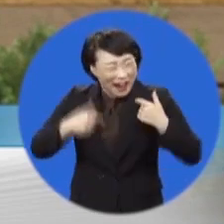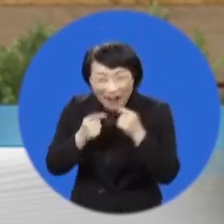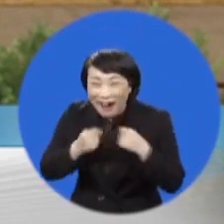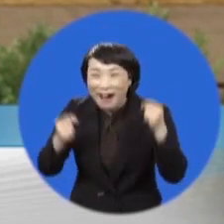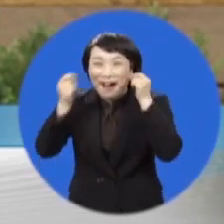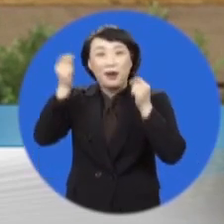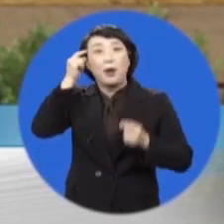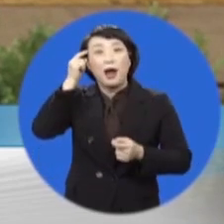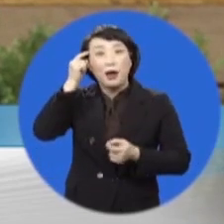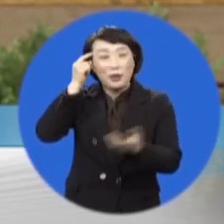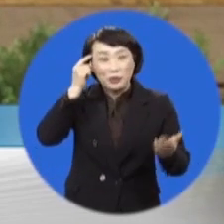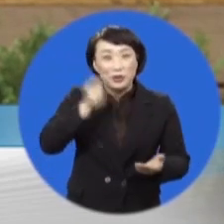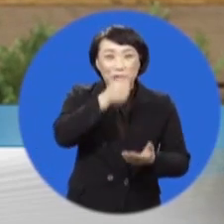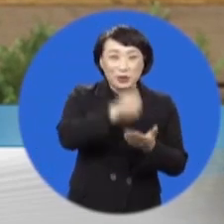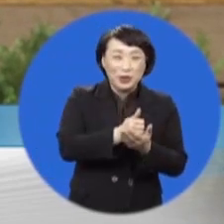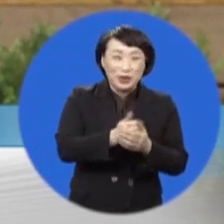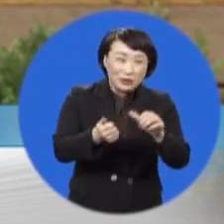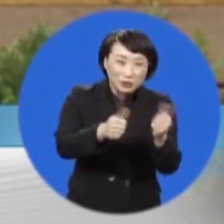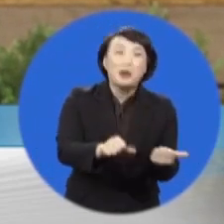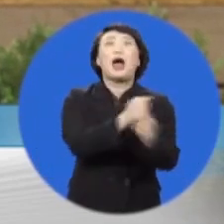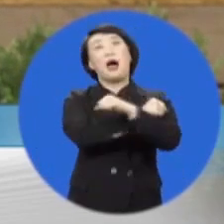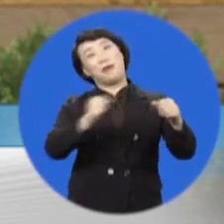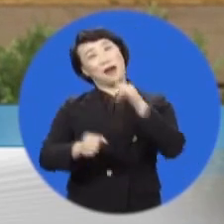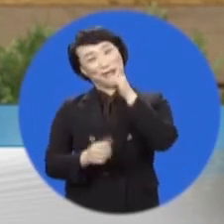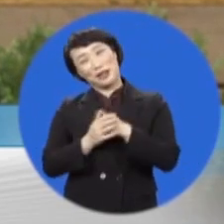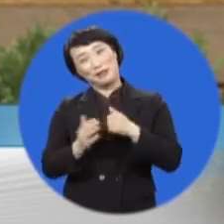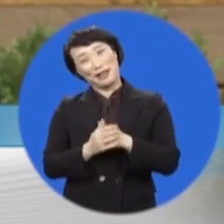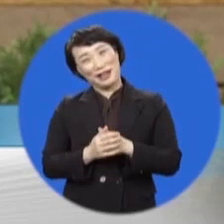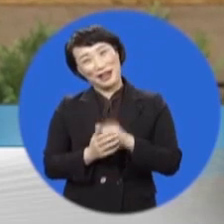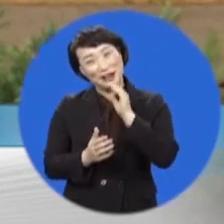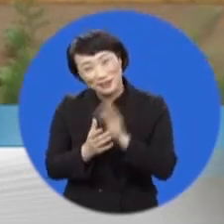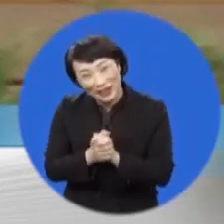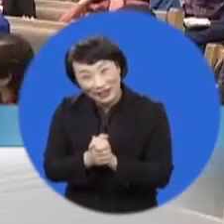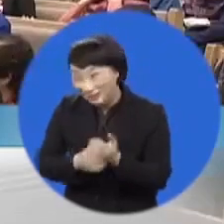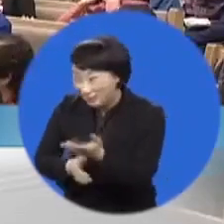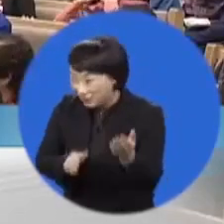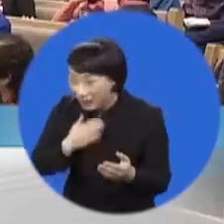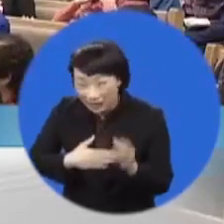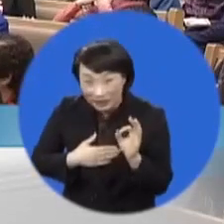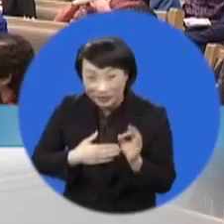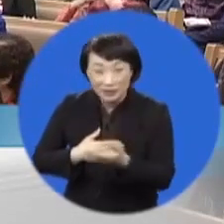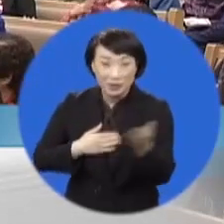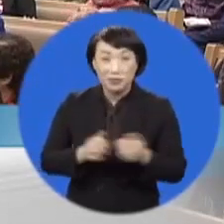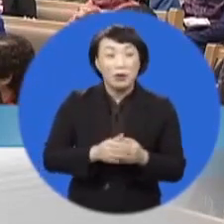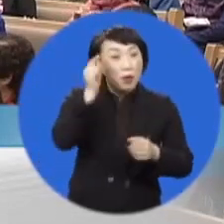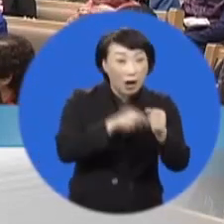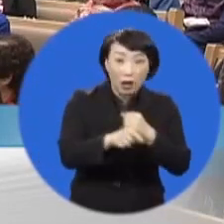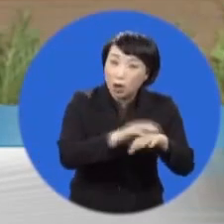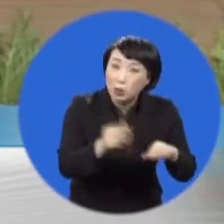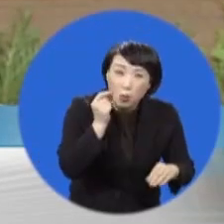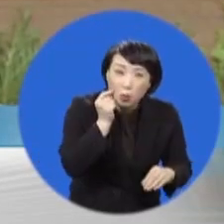제도 되서 주범 에서 해방되고 이해가 됩니까 아무 해결할 수